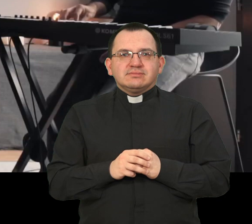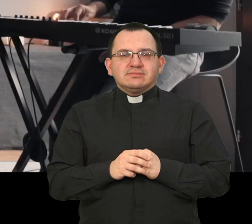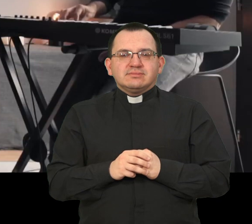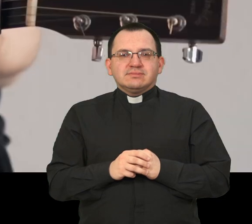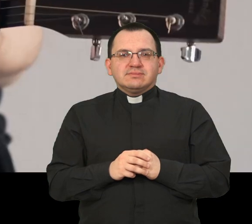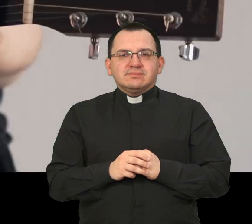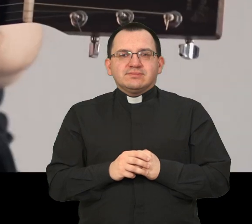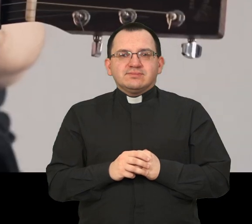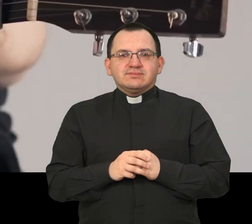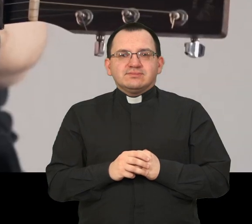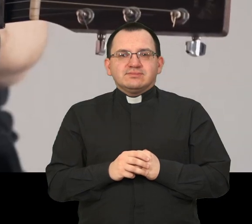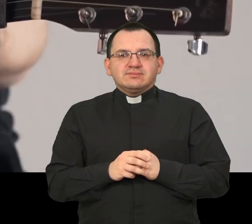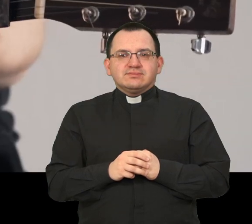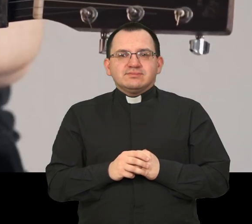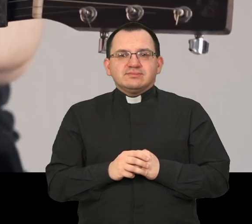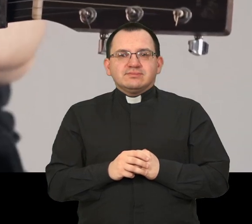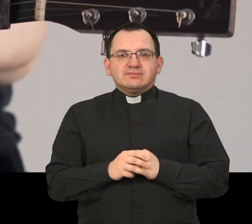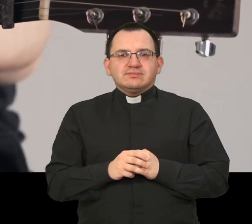treba